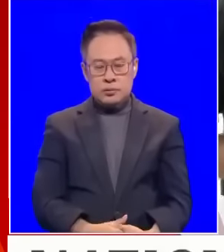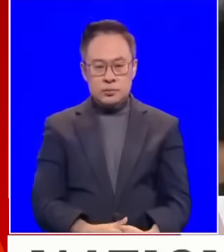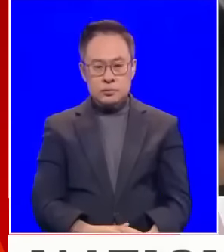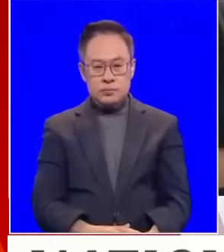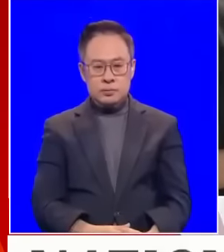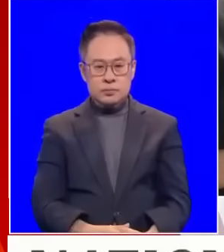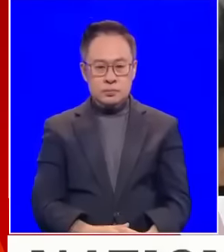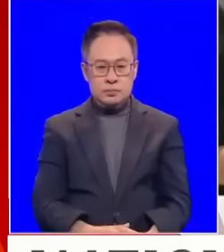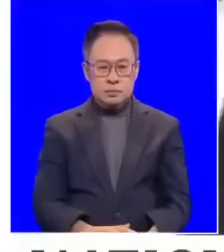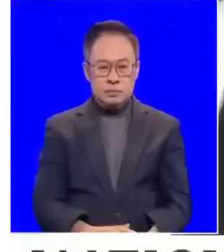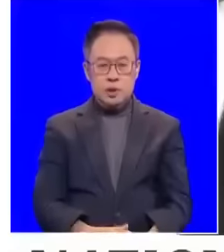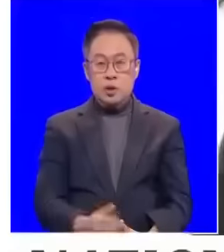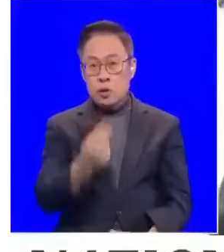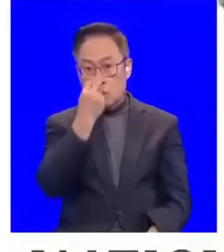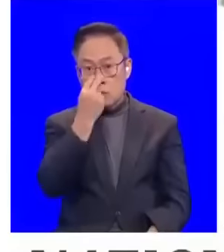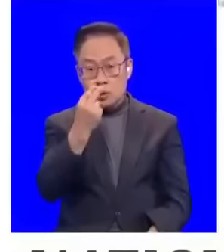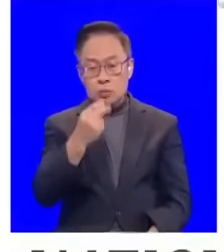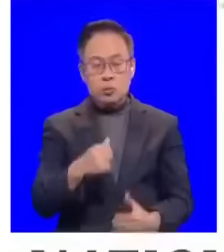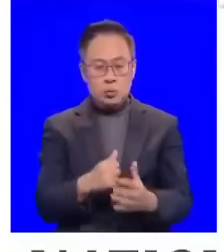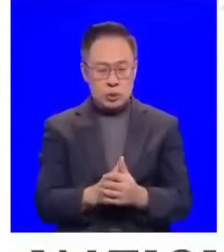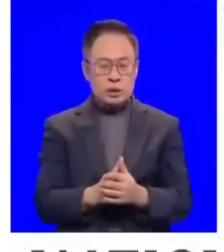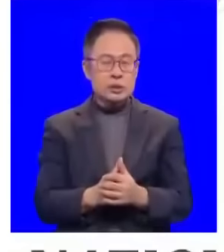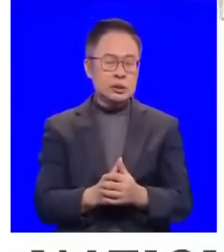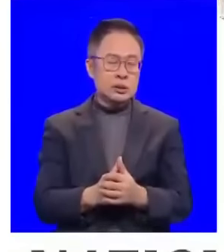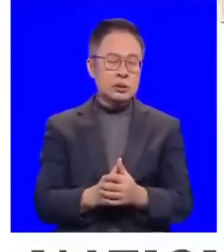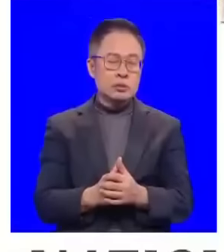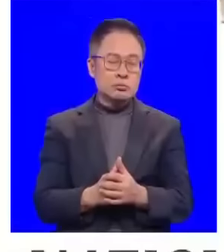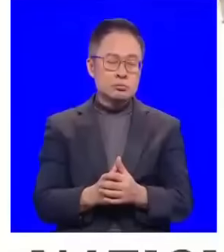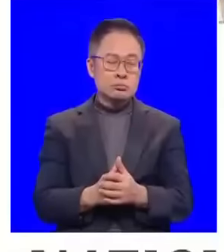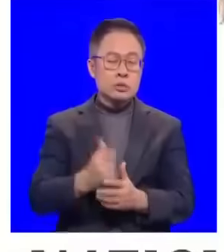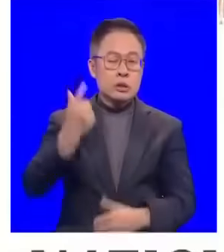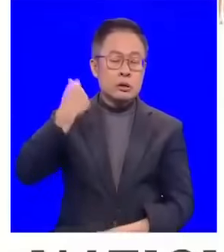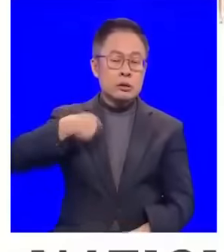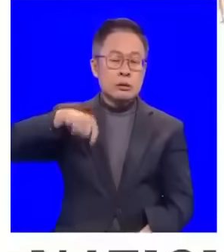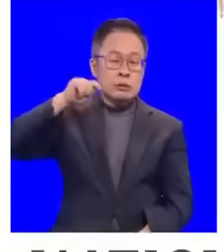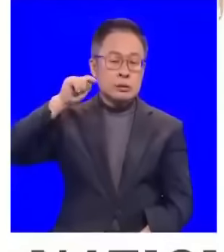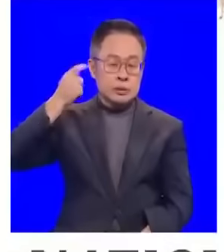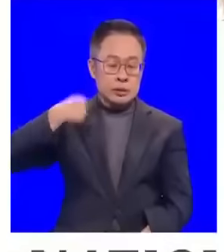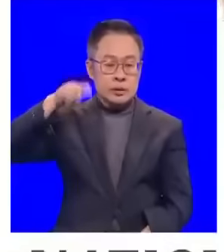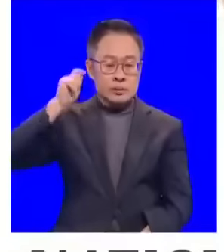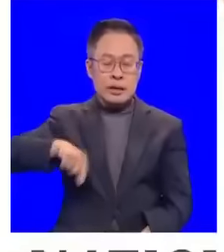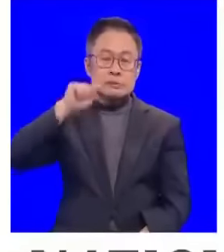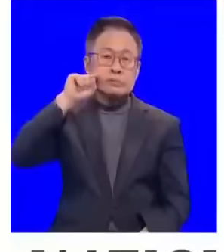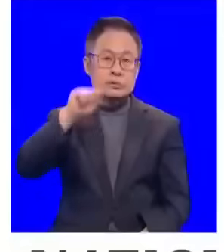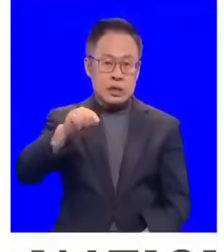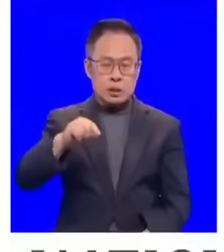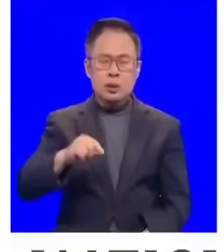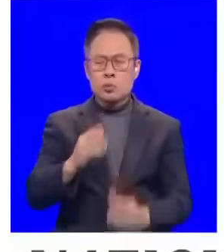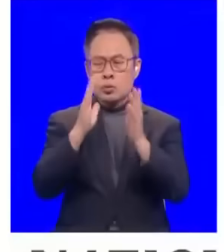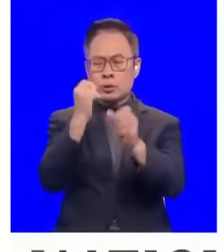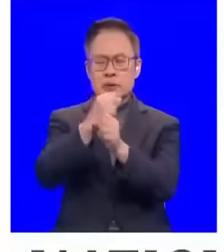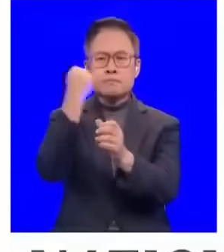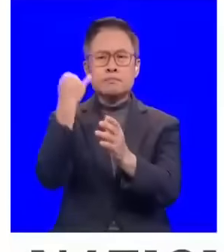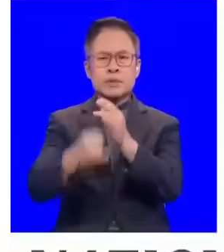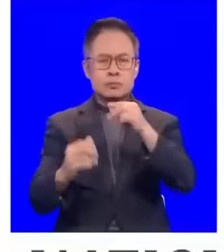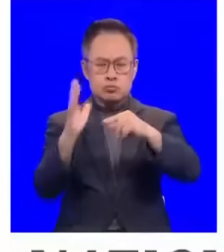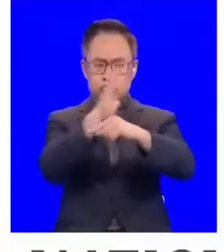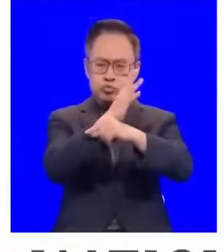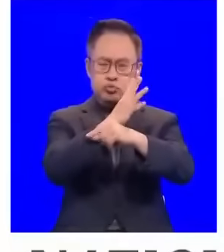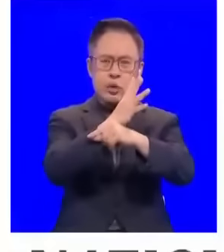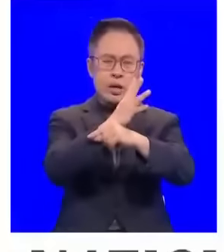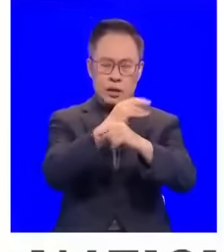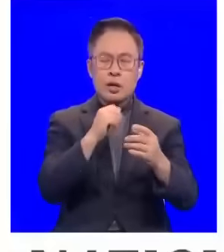หลังครบกำหนดการกักโรค5วันแล้วต่อจากนี้บรรดาเหล่าบอสทั้งชายและหญิงนะครับก็ต้องเข้าสู่แดนการ